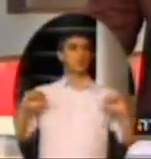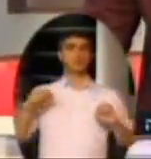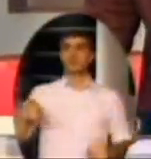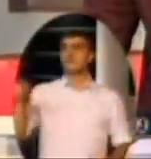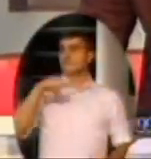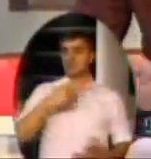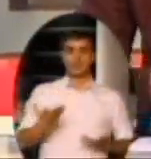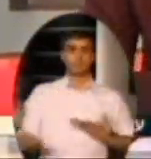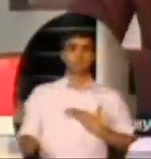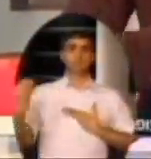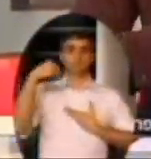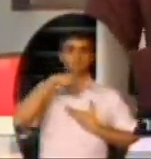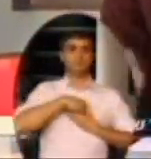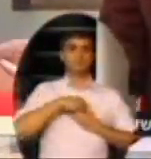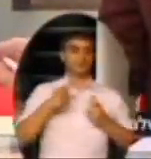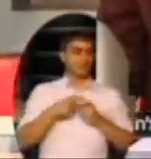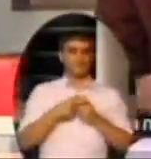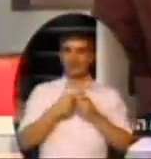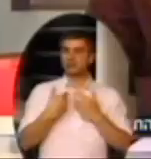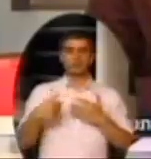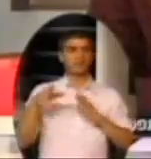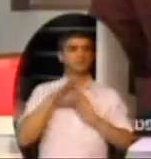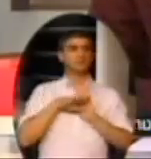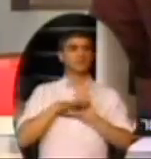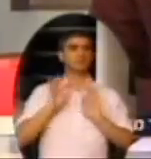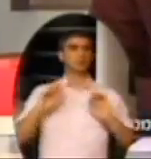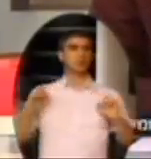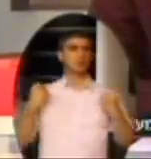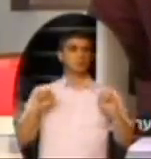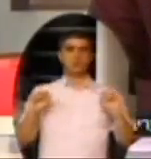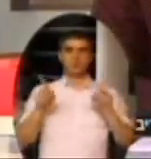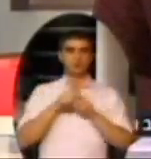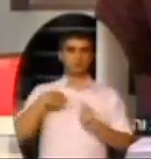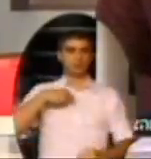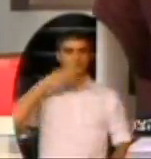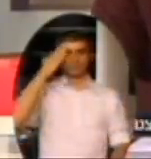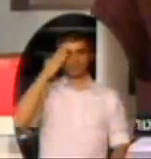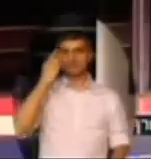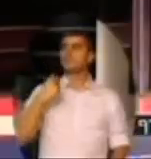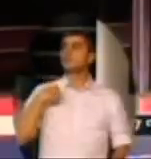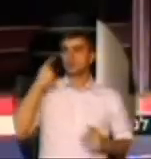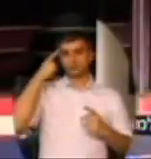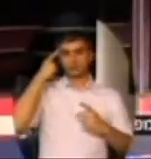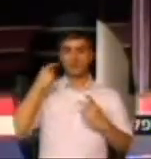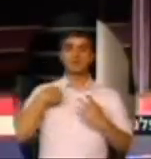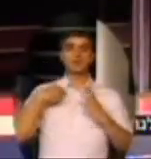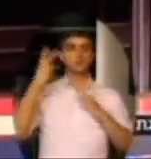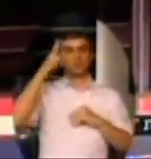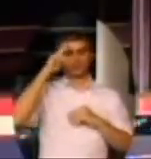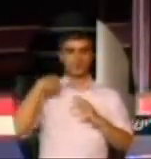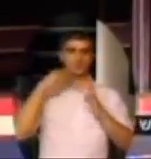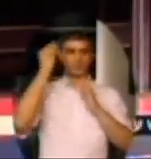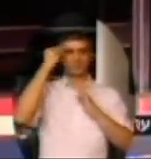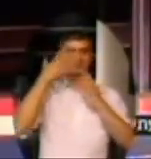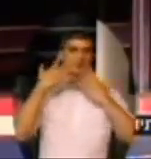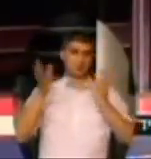ואתם מאמצים לתוככי שאיין לה שום סטנדרטים דמוקרט כמו שאנחנו מכירים אותם אז אנחנו חושב שאנחנו ע ליכוד בית ספר גדול מאוד